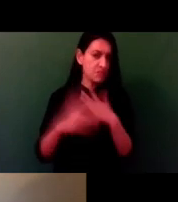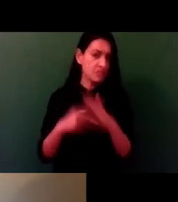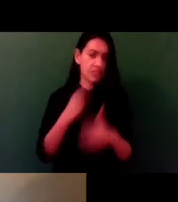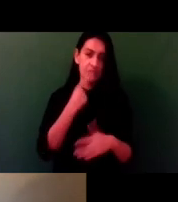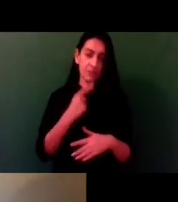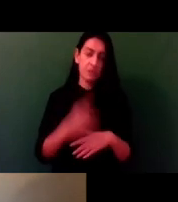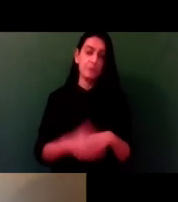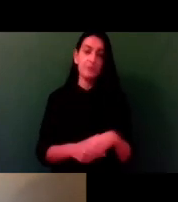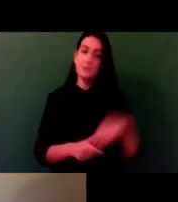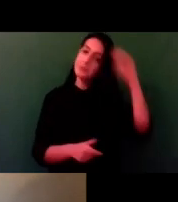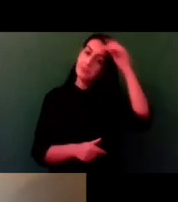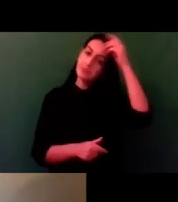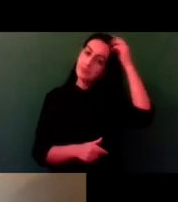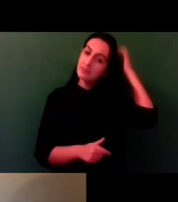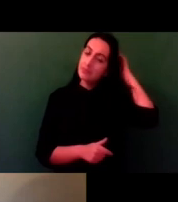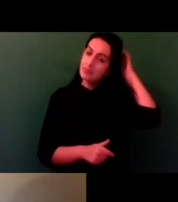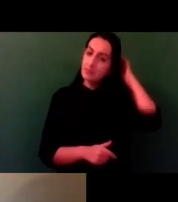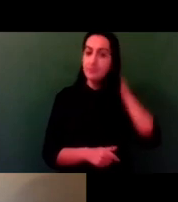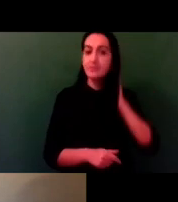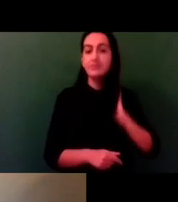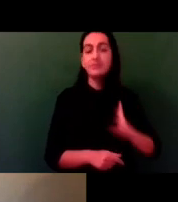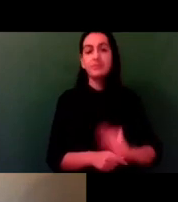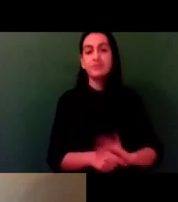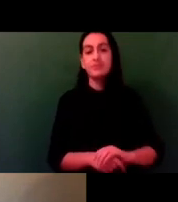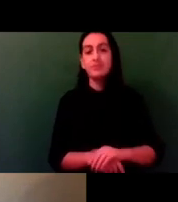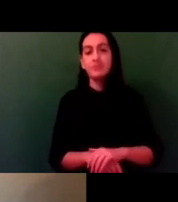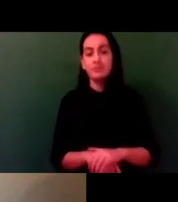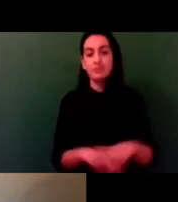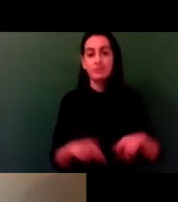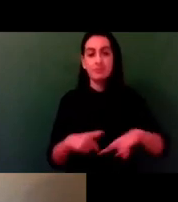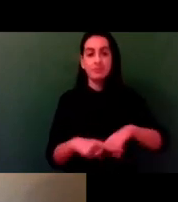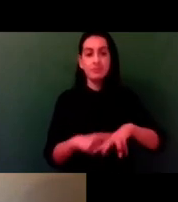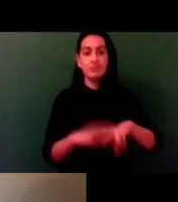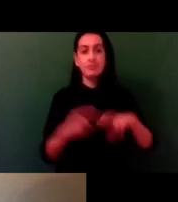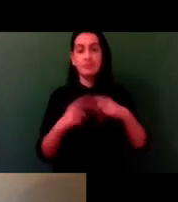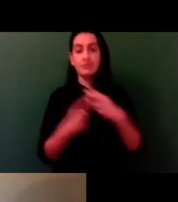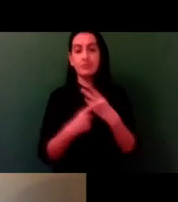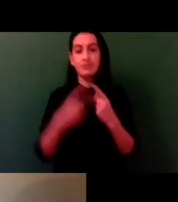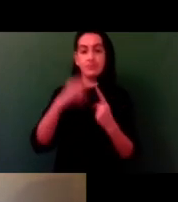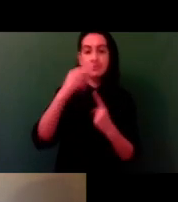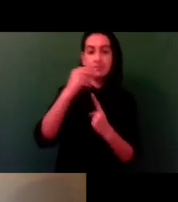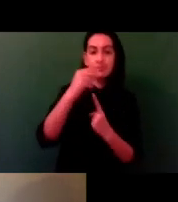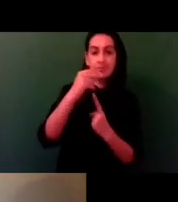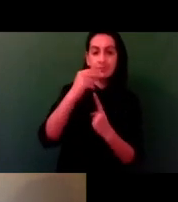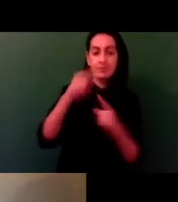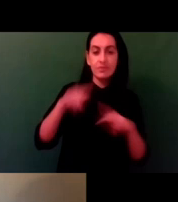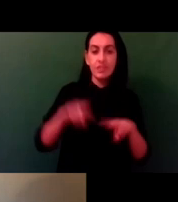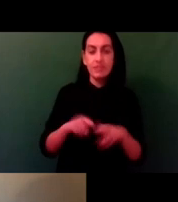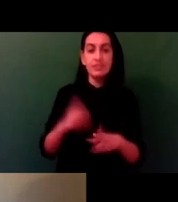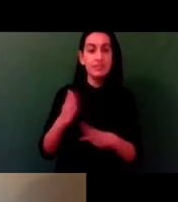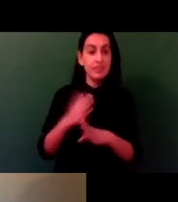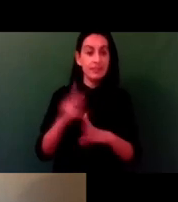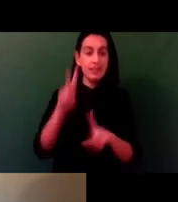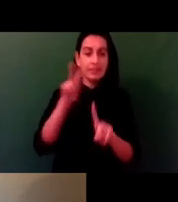etti. Hayrettin kendi yaptıkları örnekler üzerinden de neden katılım sorusuna öncelikle